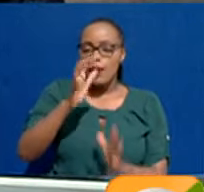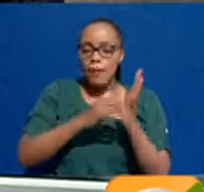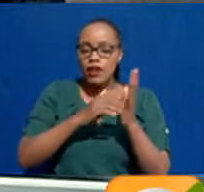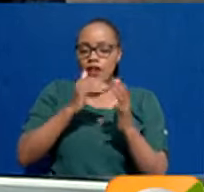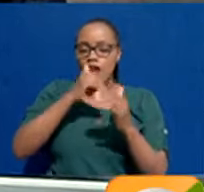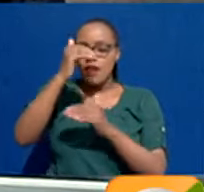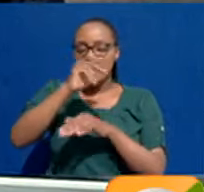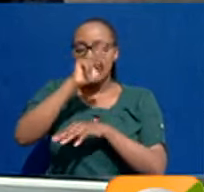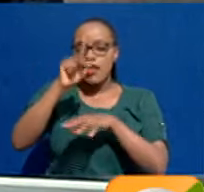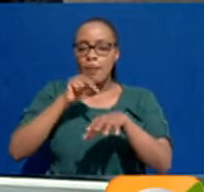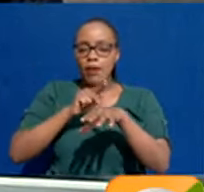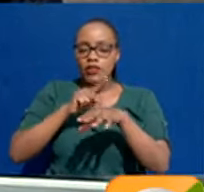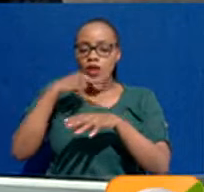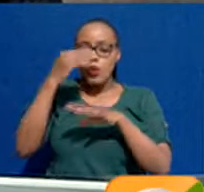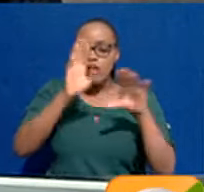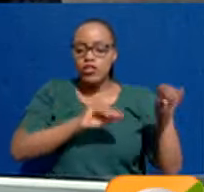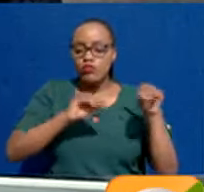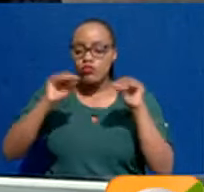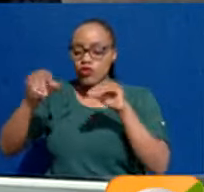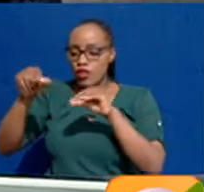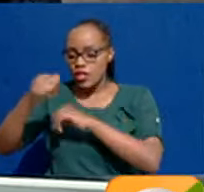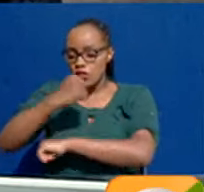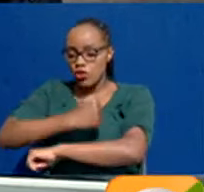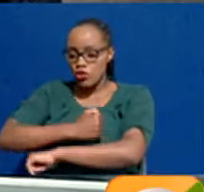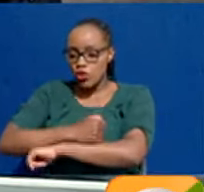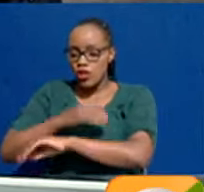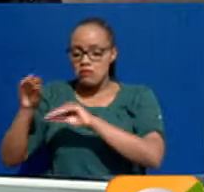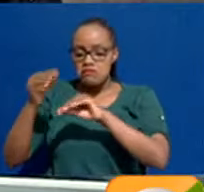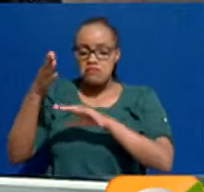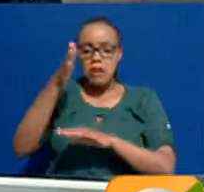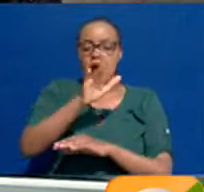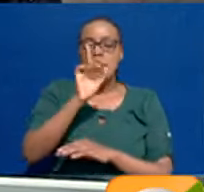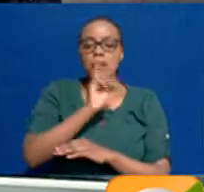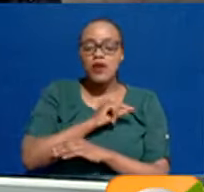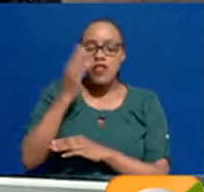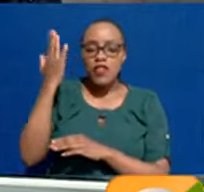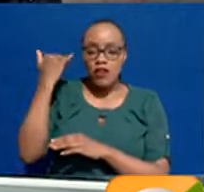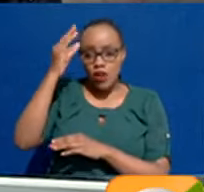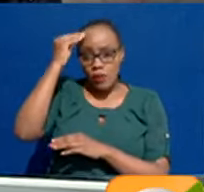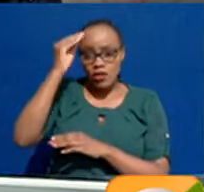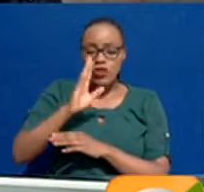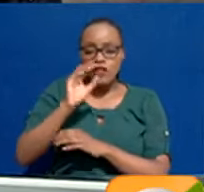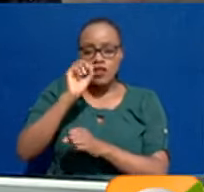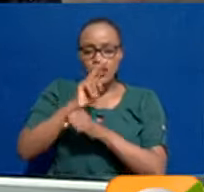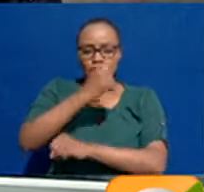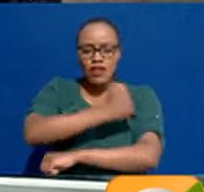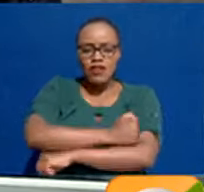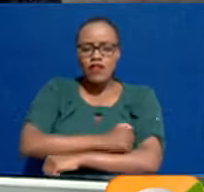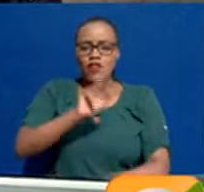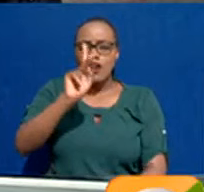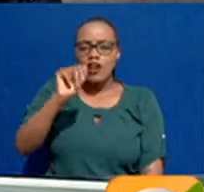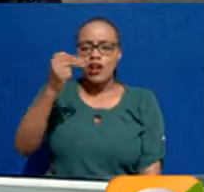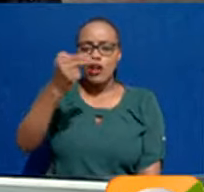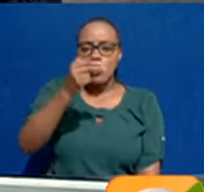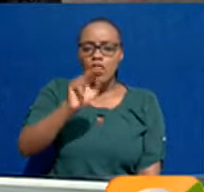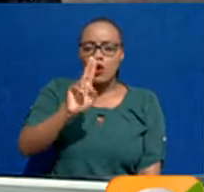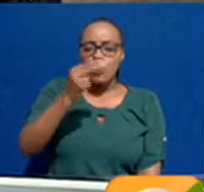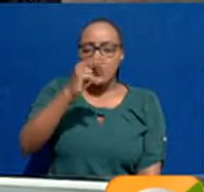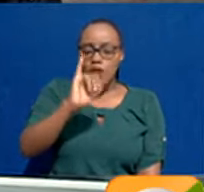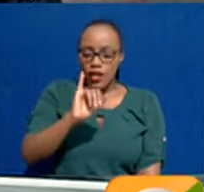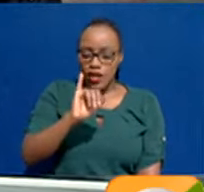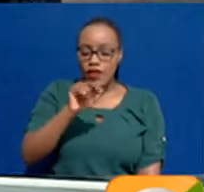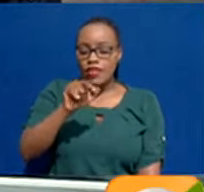mwalimu mkuu aliyekuwa amehamishwa kutoka shule hiyo kurejea. Na mwanafunzi wa zamani wa shule ya upili ya Kahuhia iliyoko kaunti ya Murang'a,